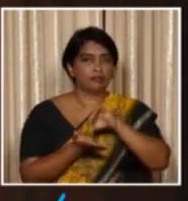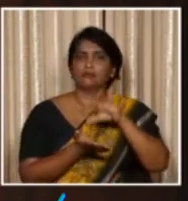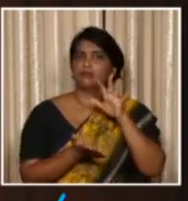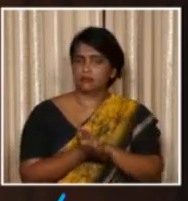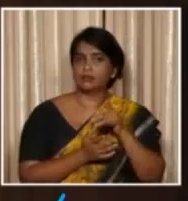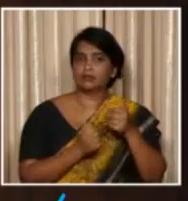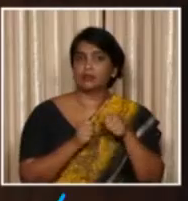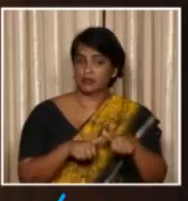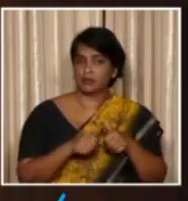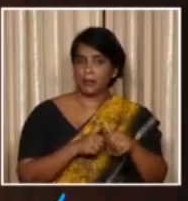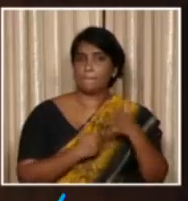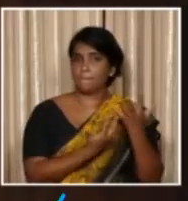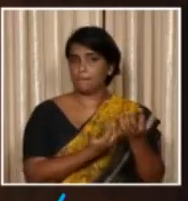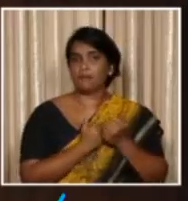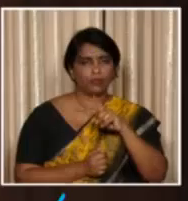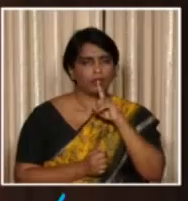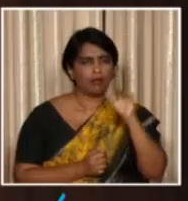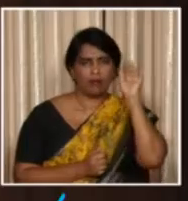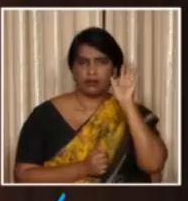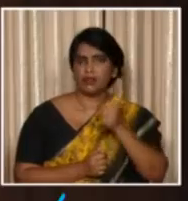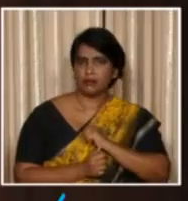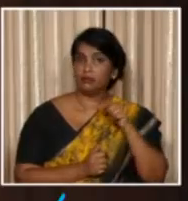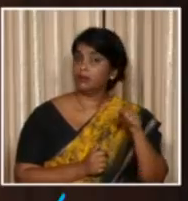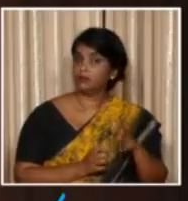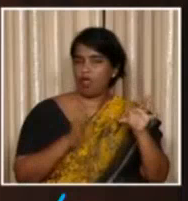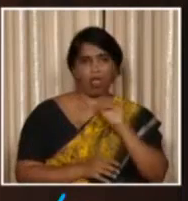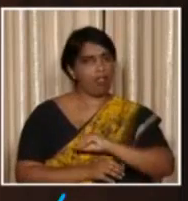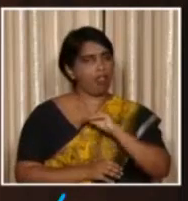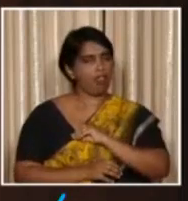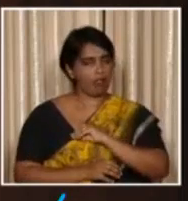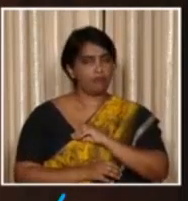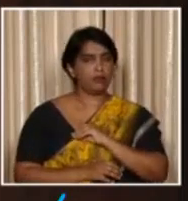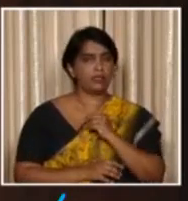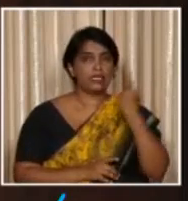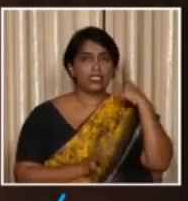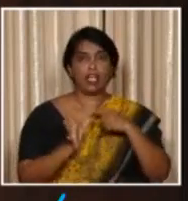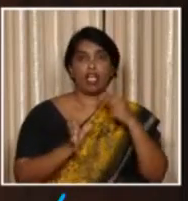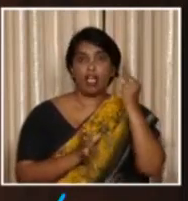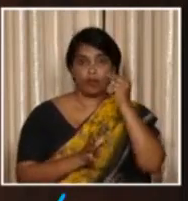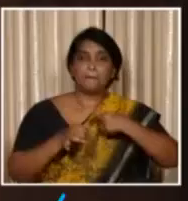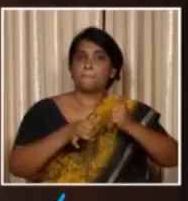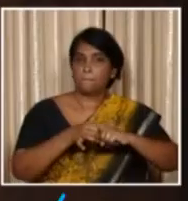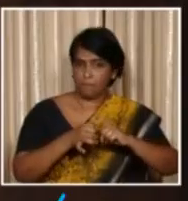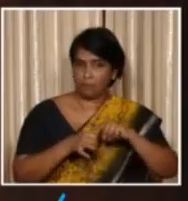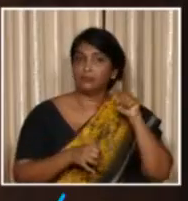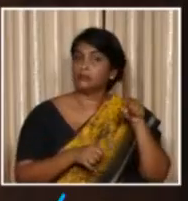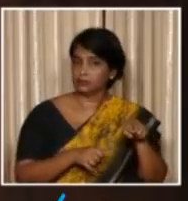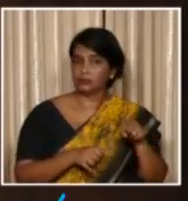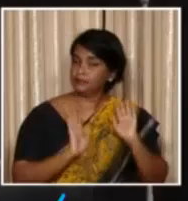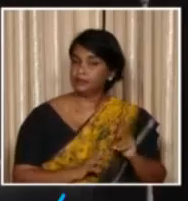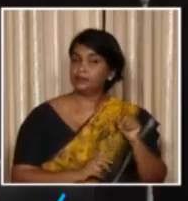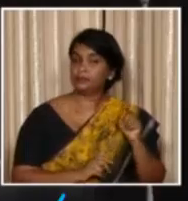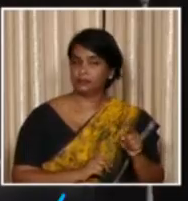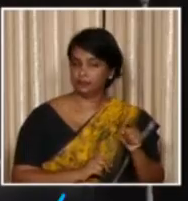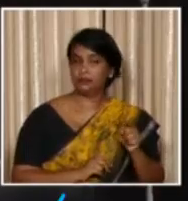හිතන පුතුමාගේ අතතර දැන් පවර ගන්න වැඩපිළික් සකස් කරලා තියෙනවා. දැන් මේකෙන් අති විශාල ලාභයක් හොයනවා. ඊ අනුරසානාගේ මැතිවත් මේ සම්බන්ධ ප්‍රශ්න කරා. හැබැයි ඒකට උත්තරයක් ලැබුණේ